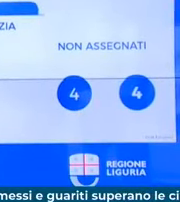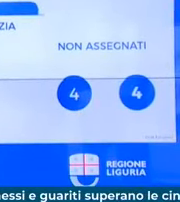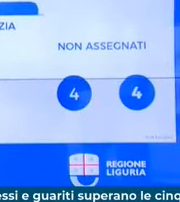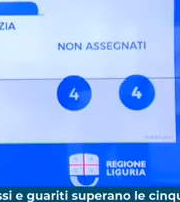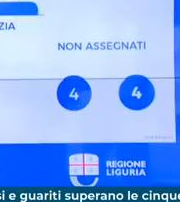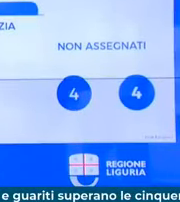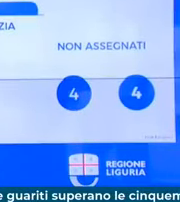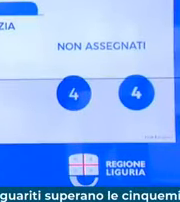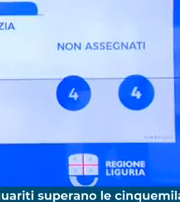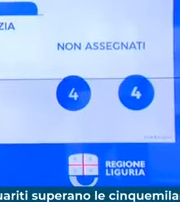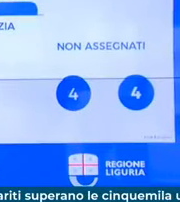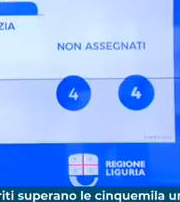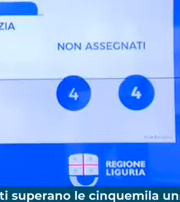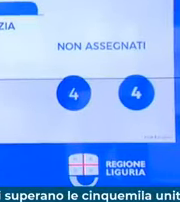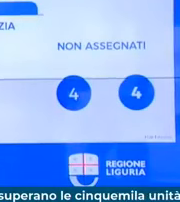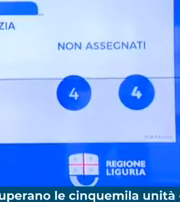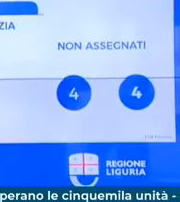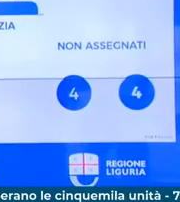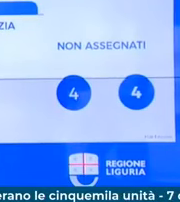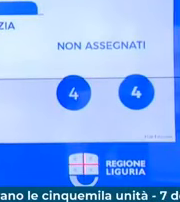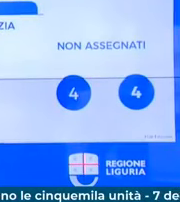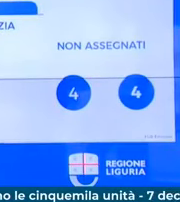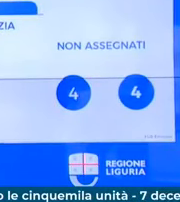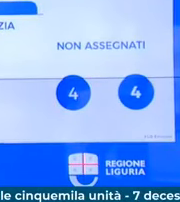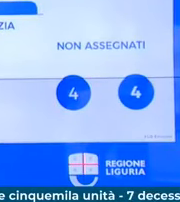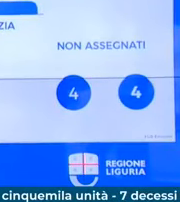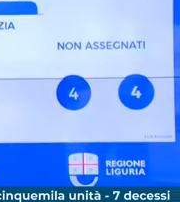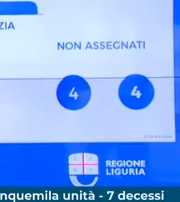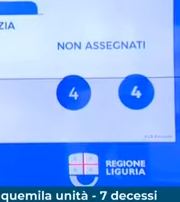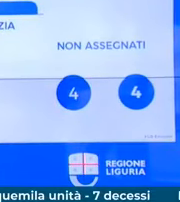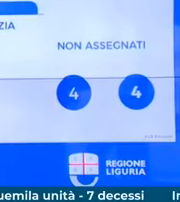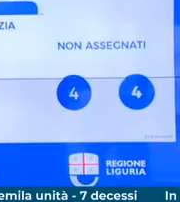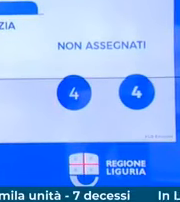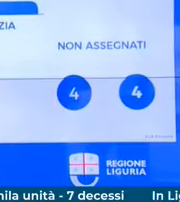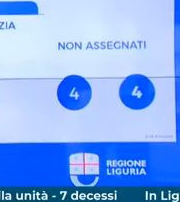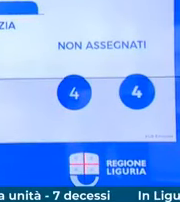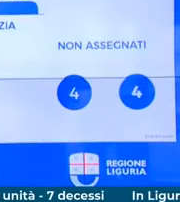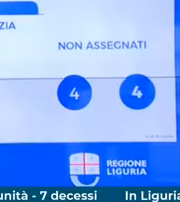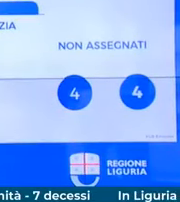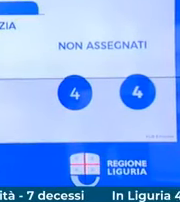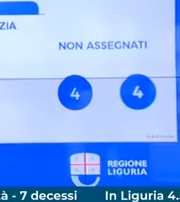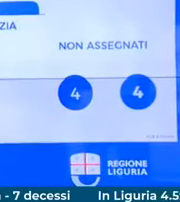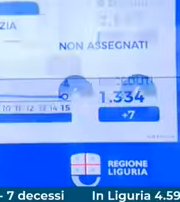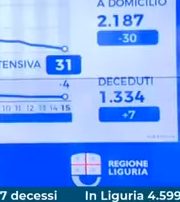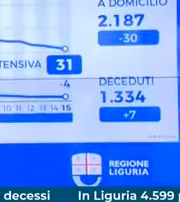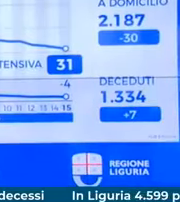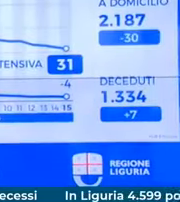cui ultimo domicilio conosciuto del paziente testato. Sono quindi